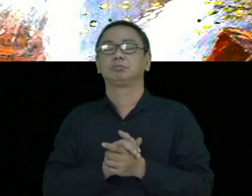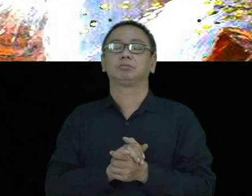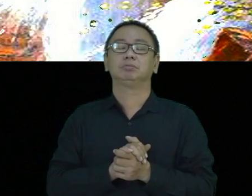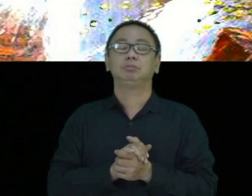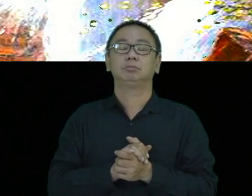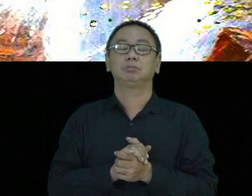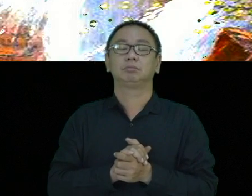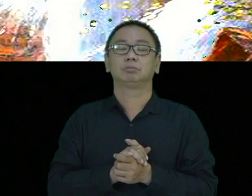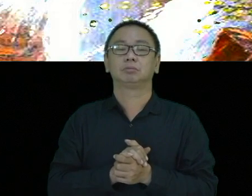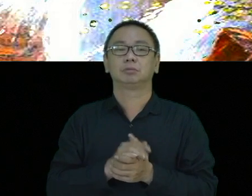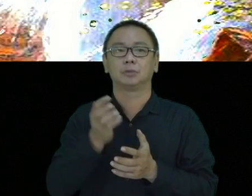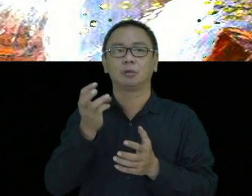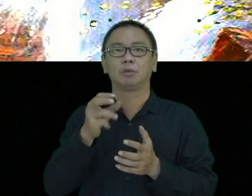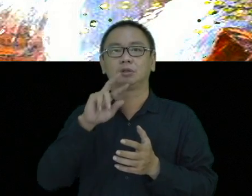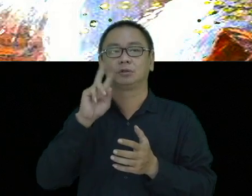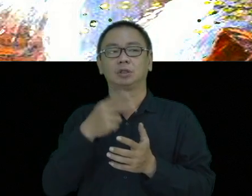Ya, gampanglah saudara.